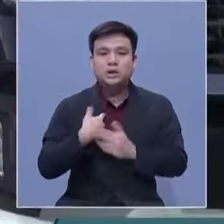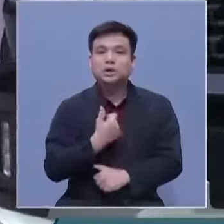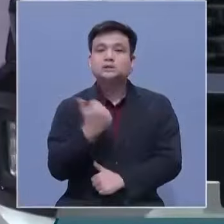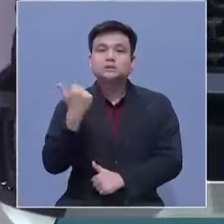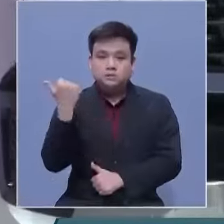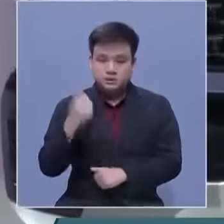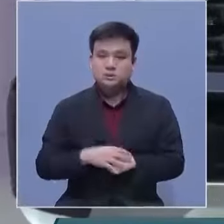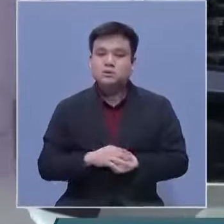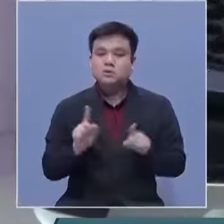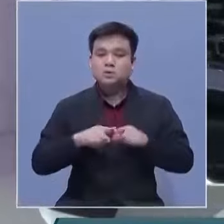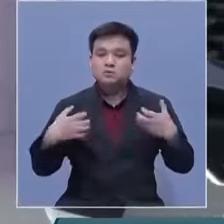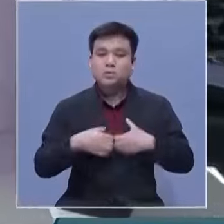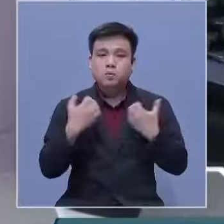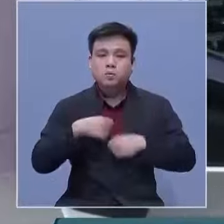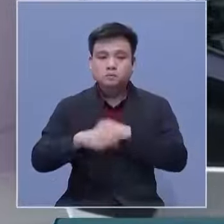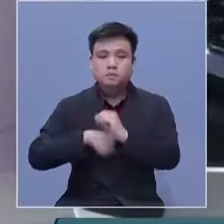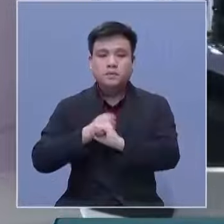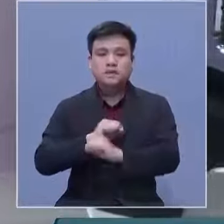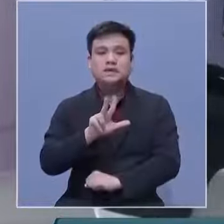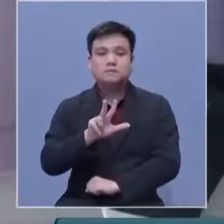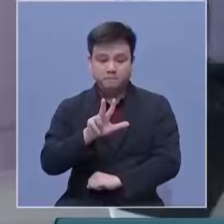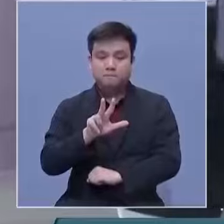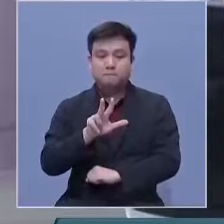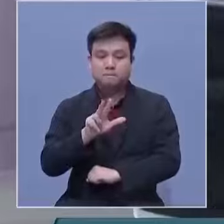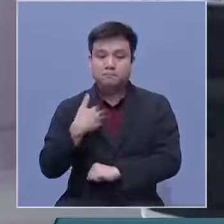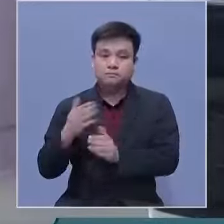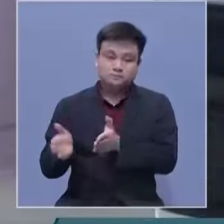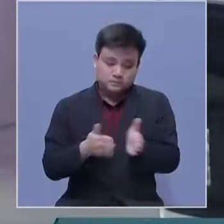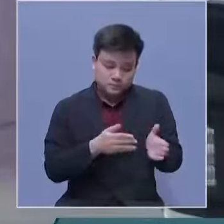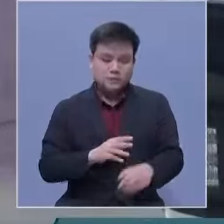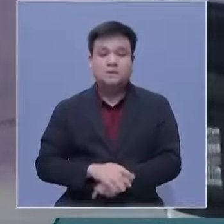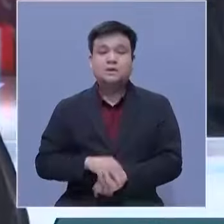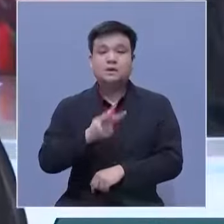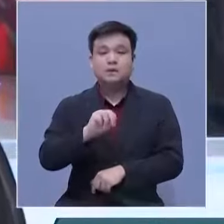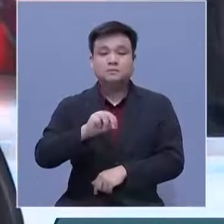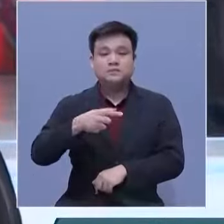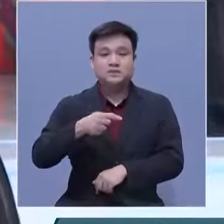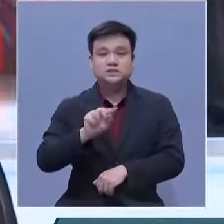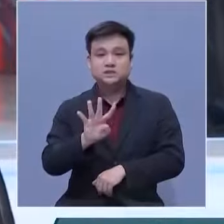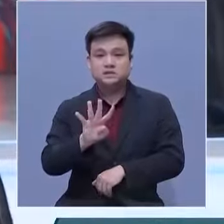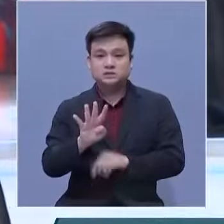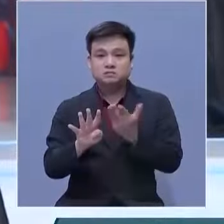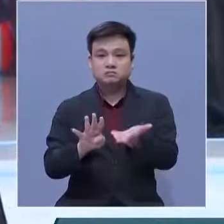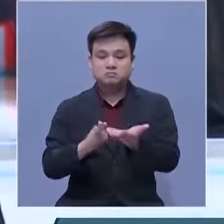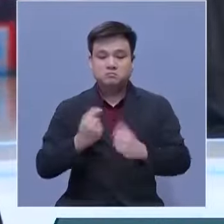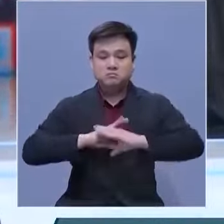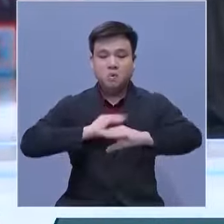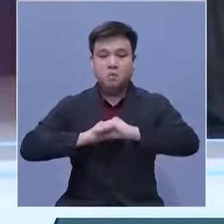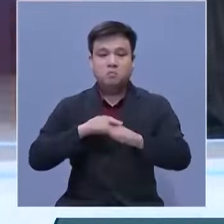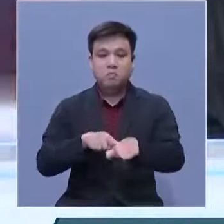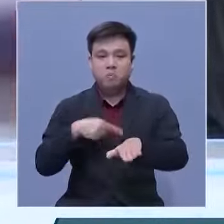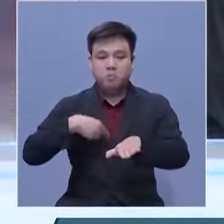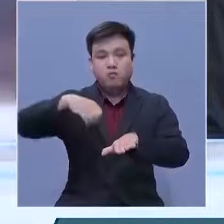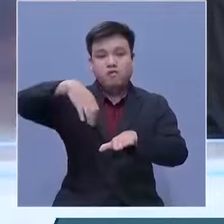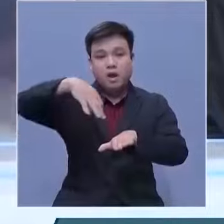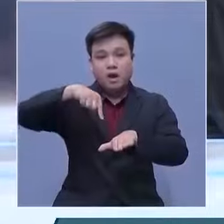ต้แคมเปญเฉลิมฉลอง3ปี Get Wall Motors ค่ะหรือว่าจะเป็น MG4X Power นะคะอีกไฮไลท์รถยนต์ไฟฟ้าในงานที่หลายคนให้